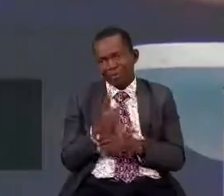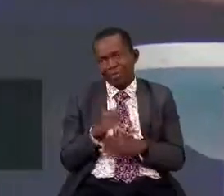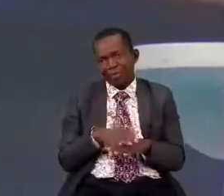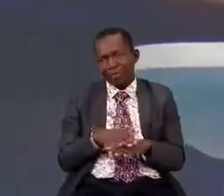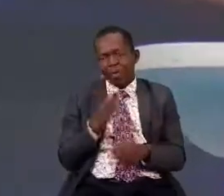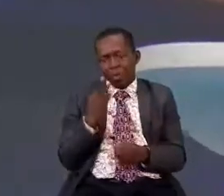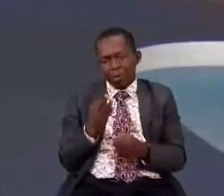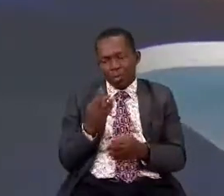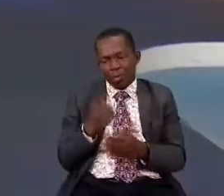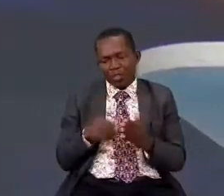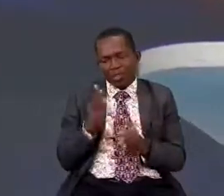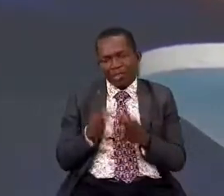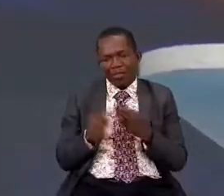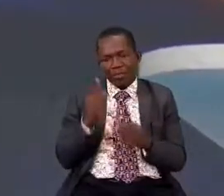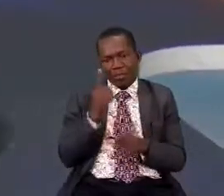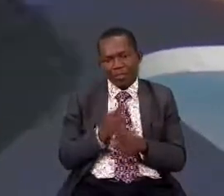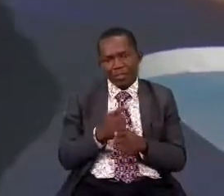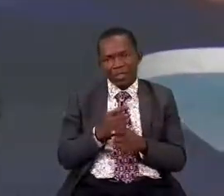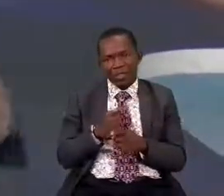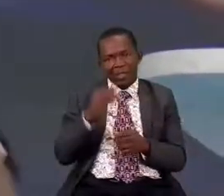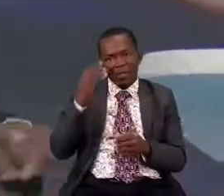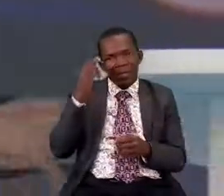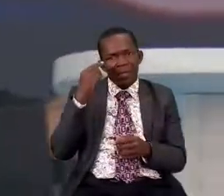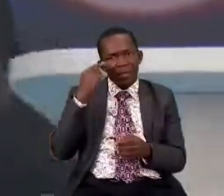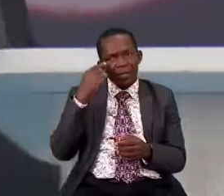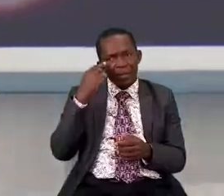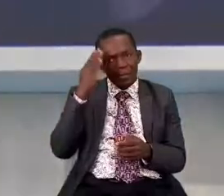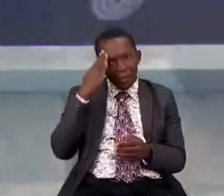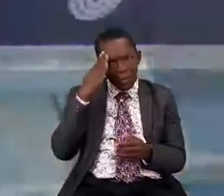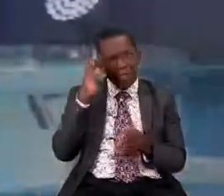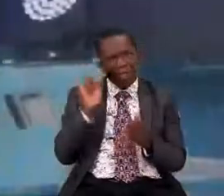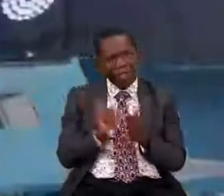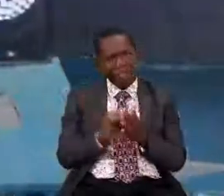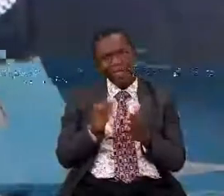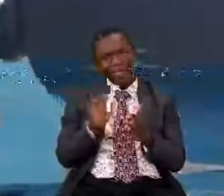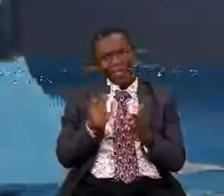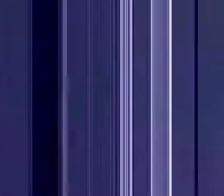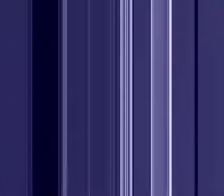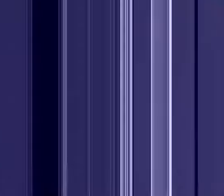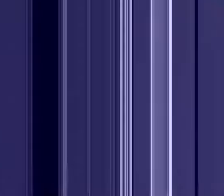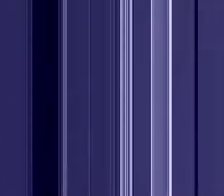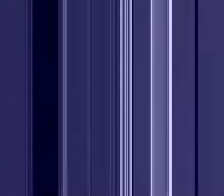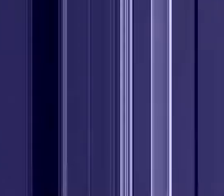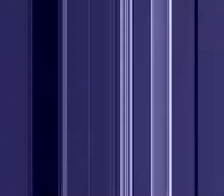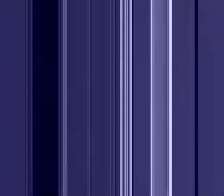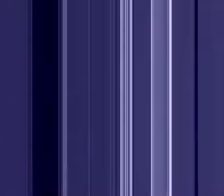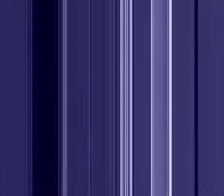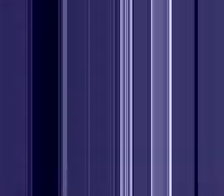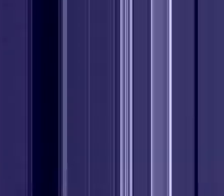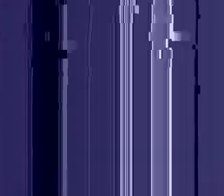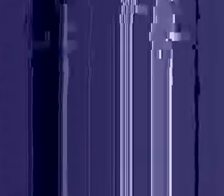où tu veux aller là, tu veux aller dans un bureau là-bas, tu demandes quelque chose là-bas, tu veux aller dans une localité